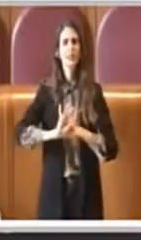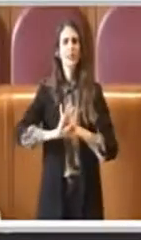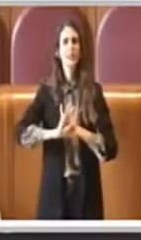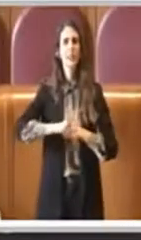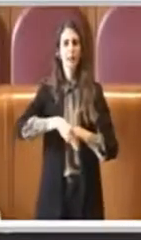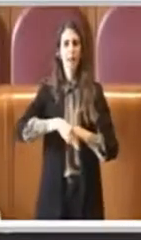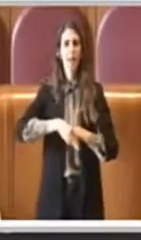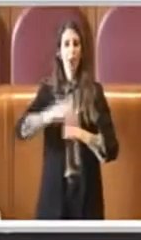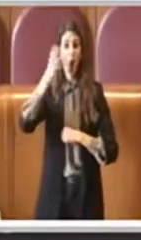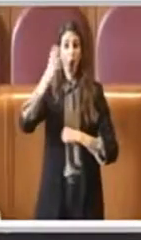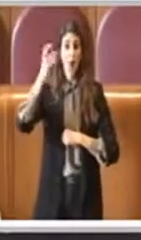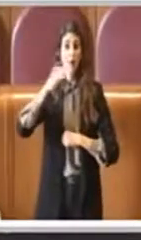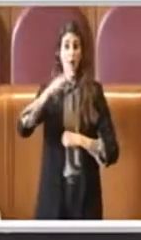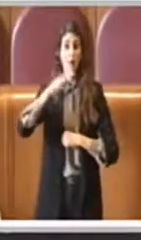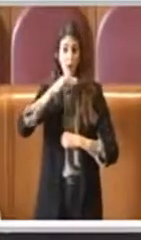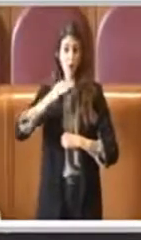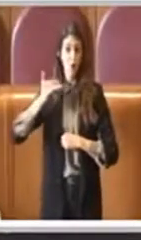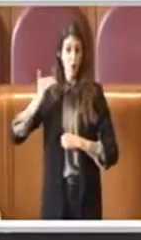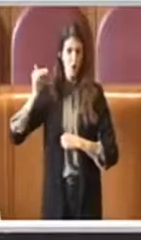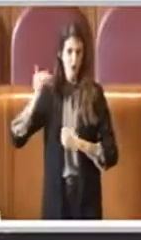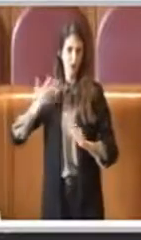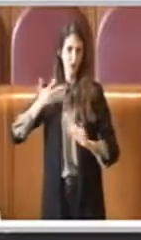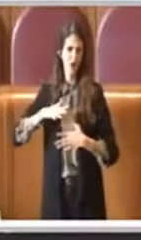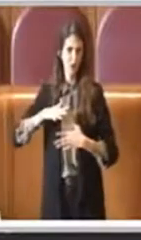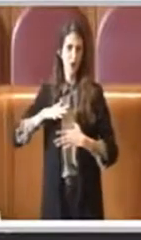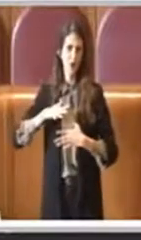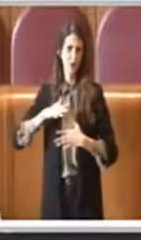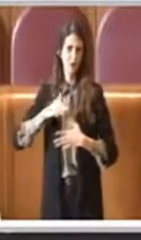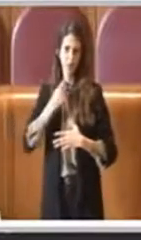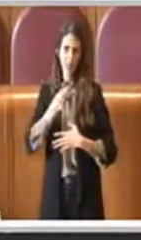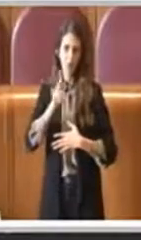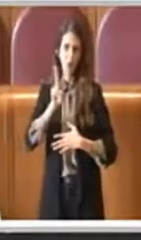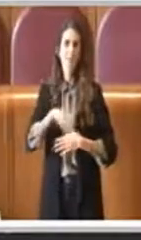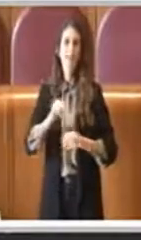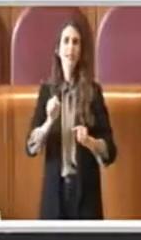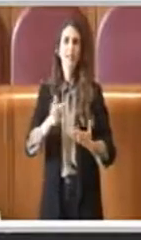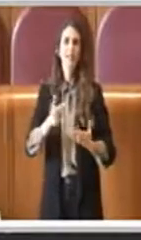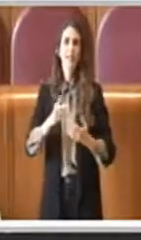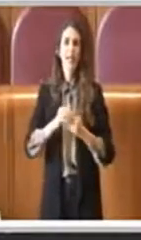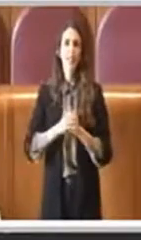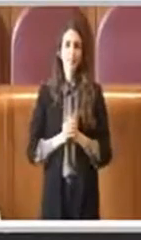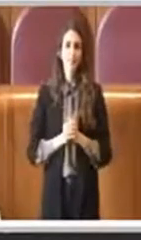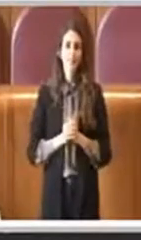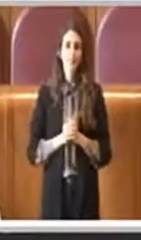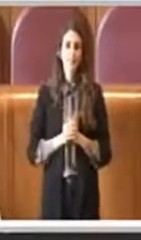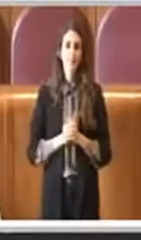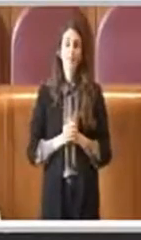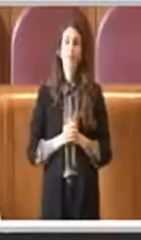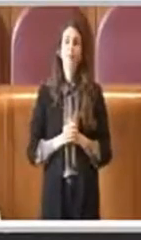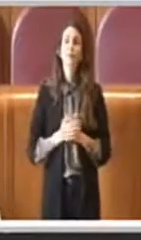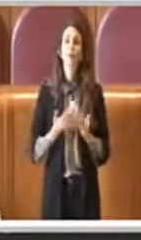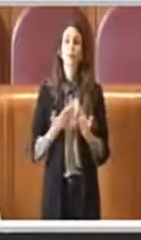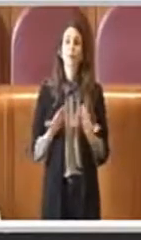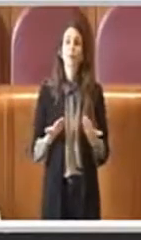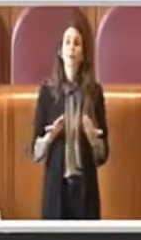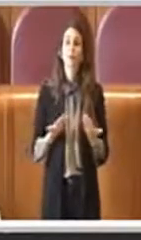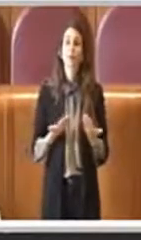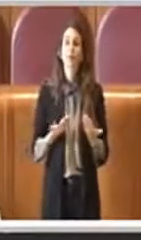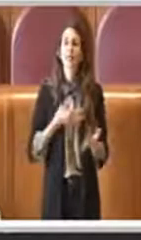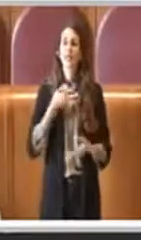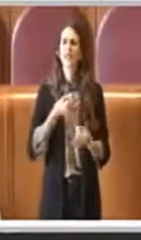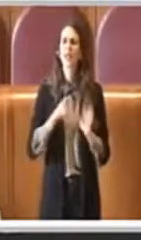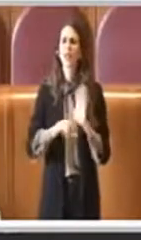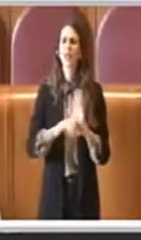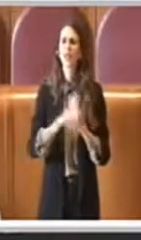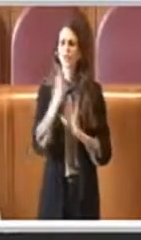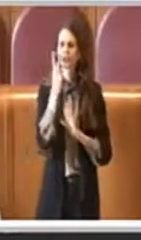del governo precedente, come ho detto appunto dall'anno, e quindi questa legge prevede di